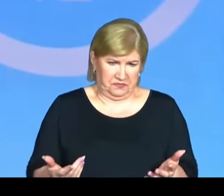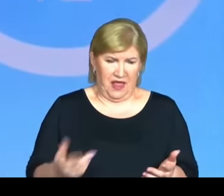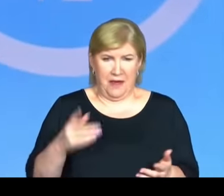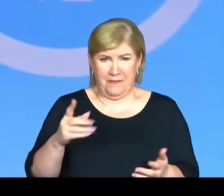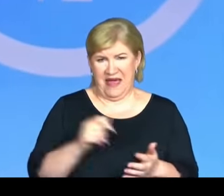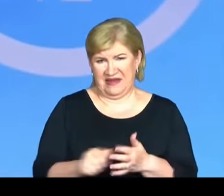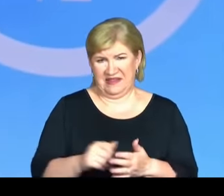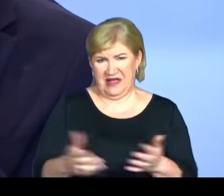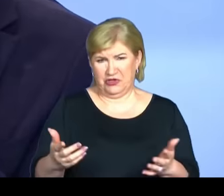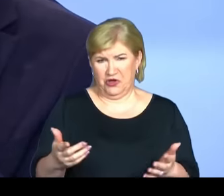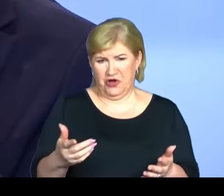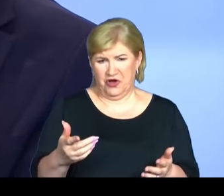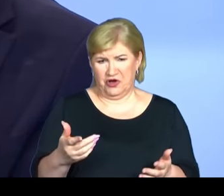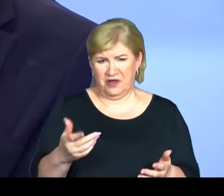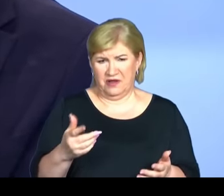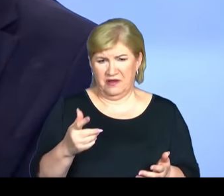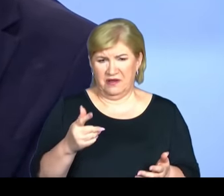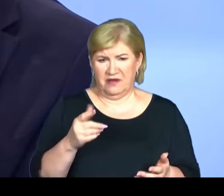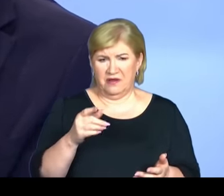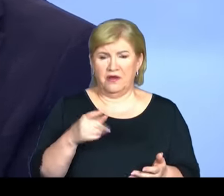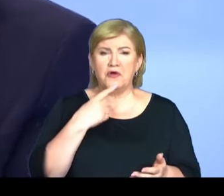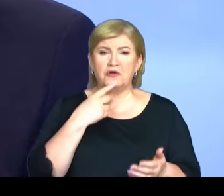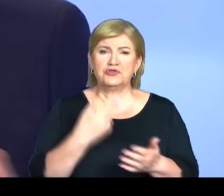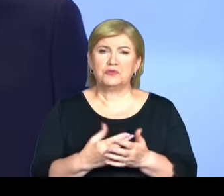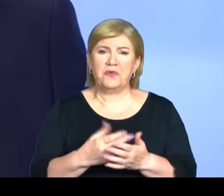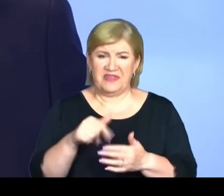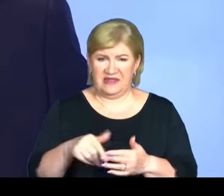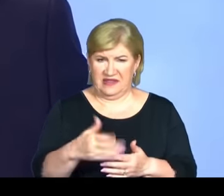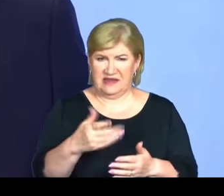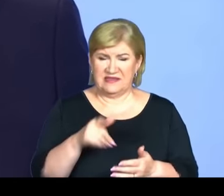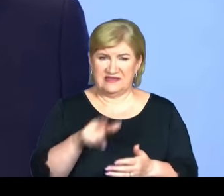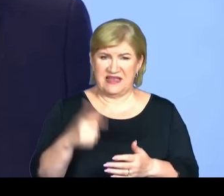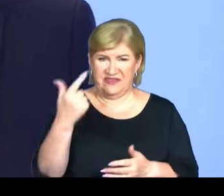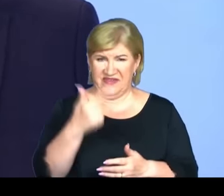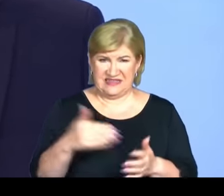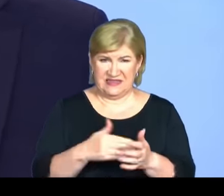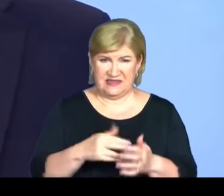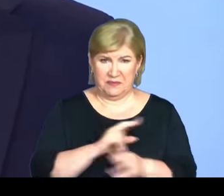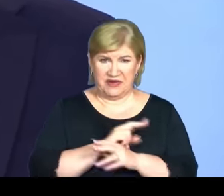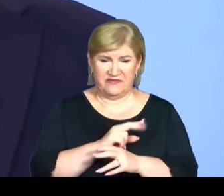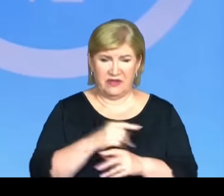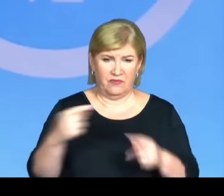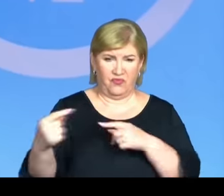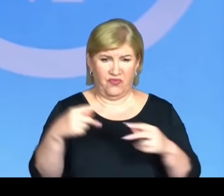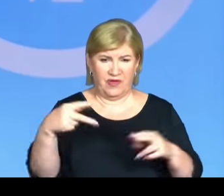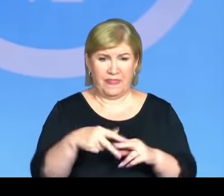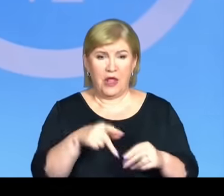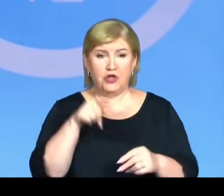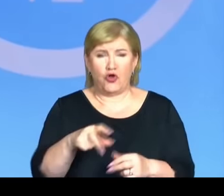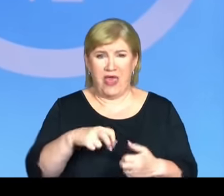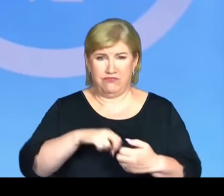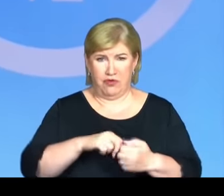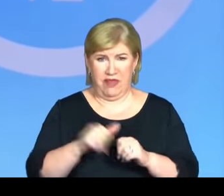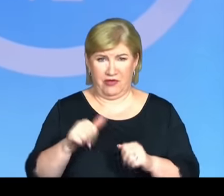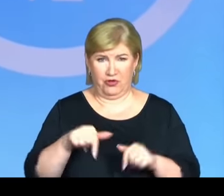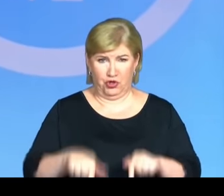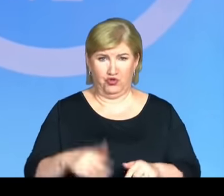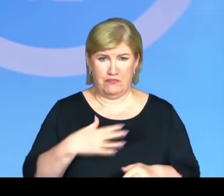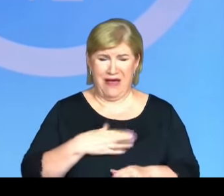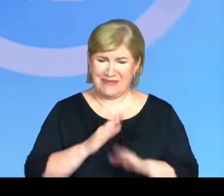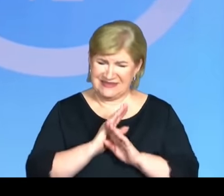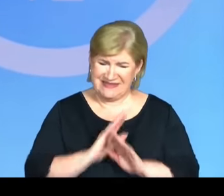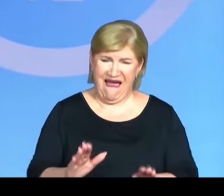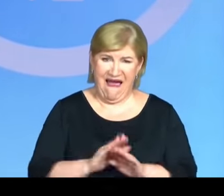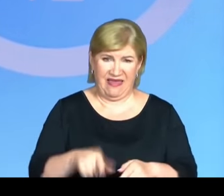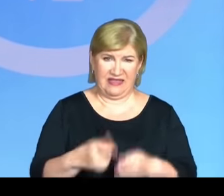redaktor. Ale či aj vy necítite nejakú zodpovednosť za to, že dajme tomu za tých 20 000 smrtí, o ktorých hovoríte? Toto je ten problém, ktorý tu máme väčšine na Slovensku,